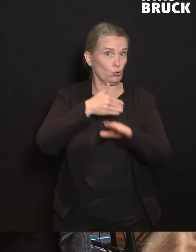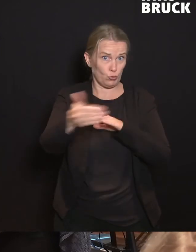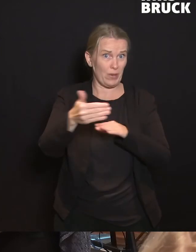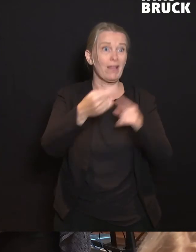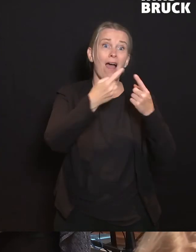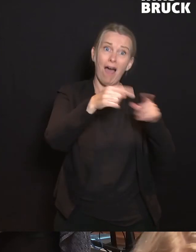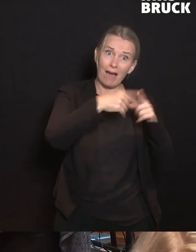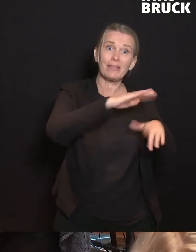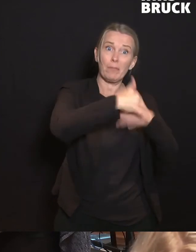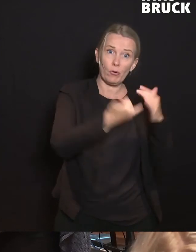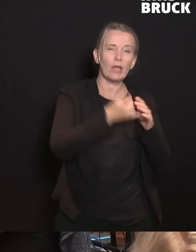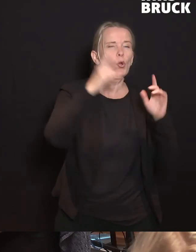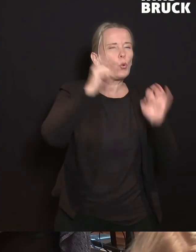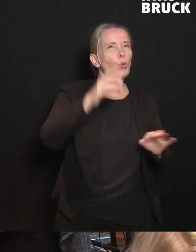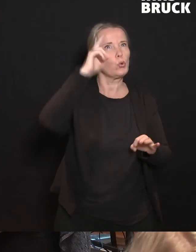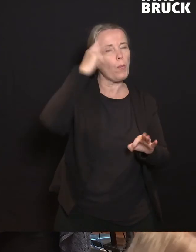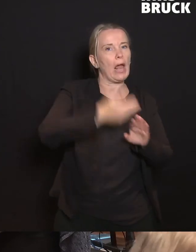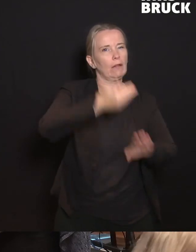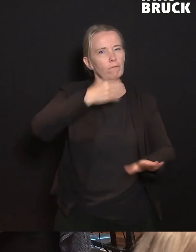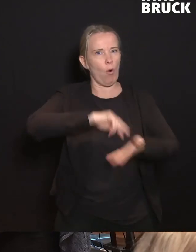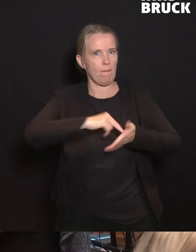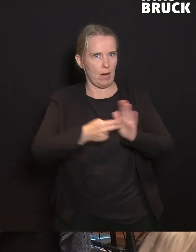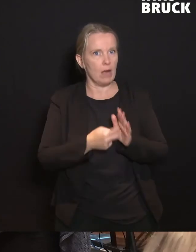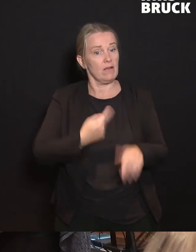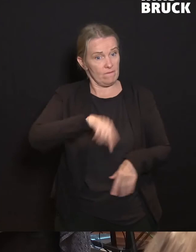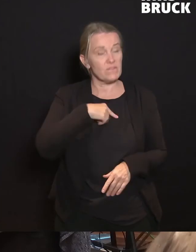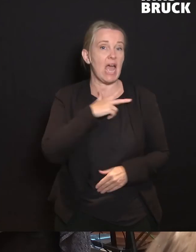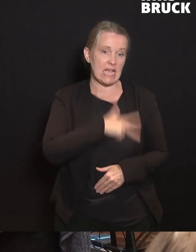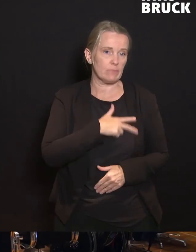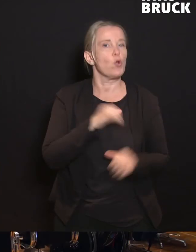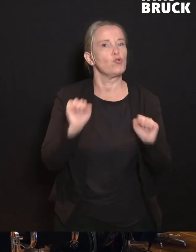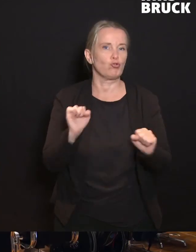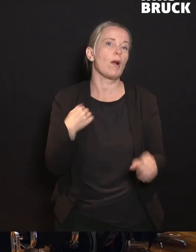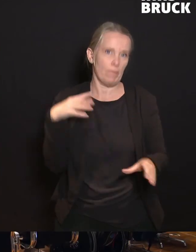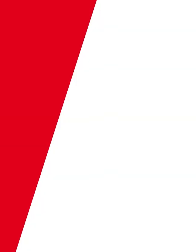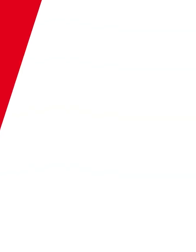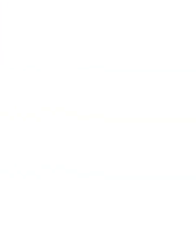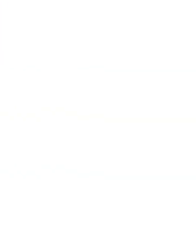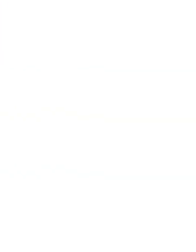andere Projekte gut umzusetzen und wir werden da auf jeden Fall von Seiten der SPÖ immer dabei sein. Danke sehr.